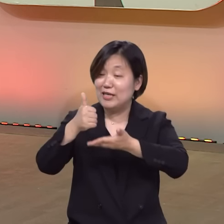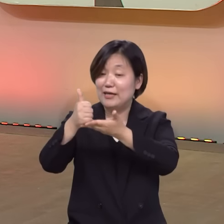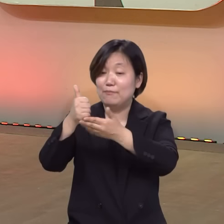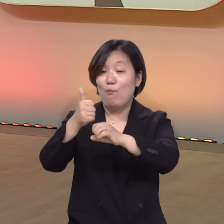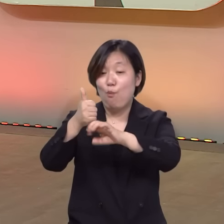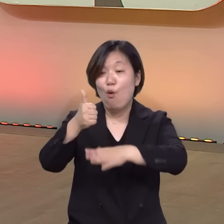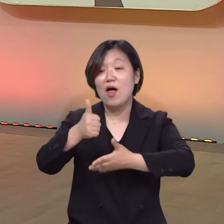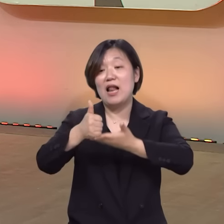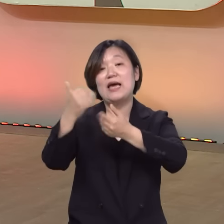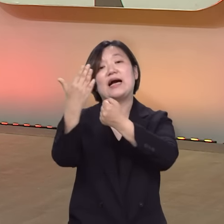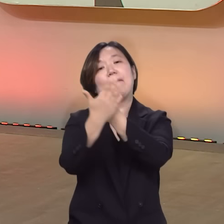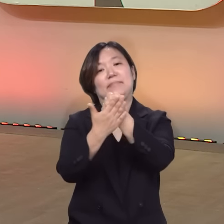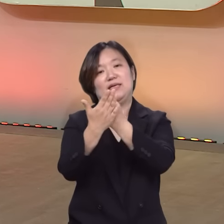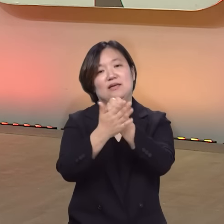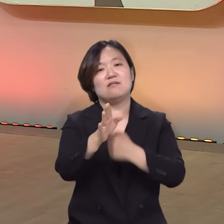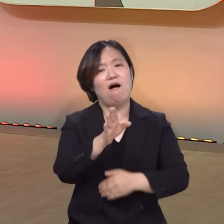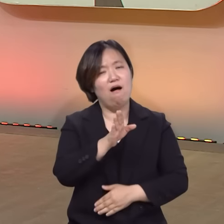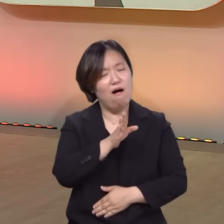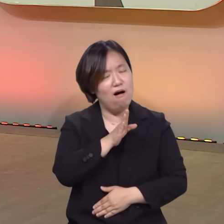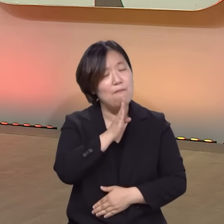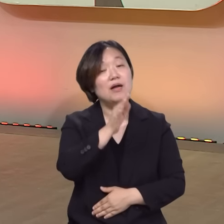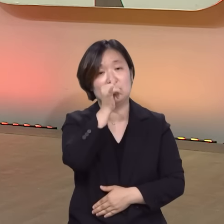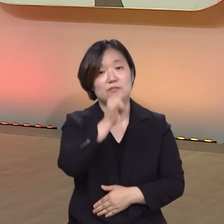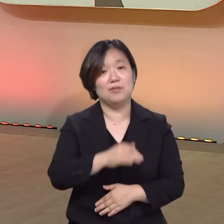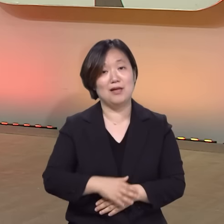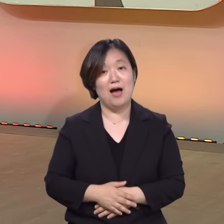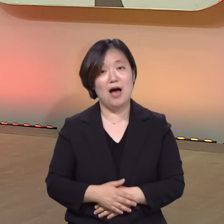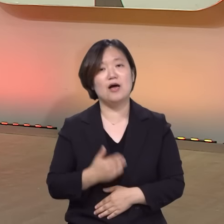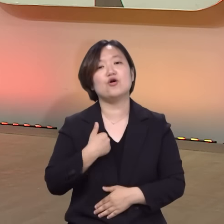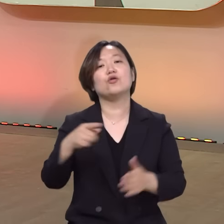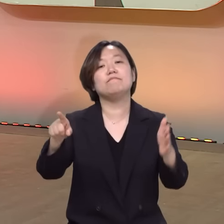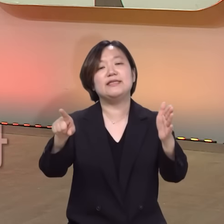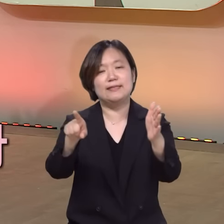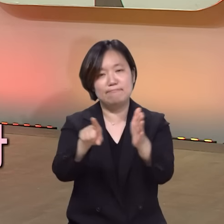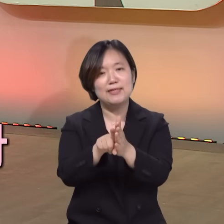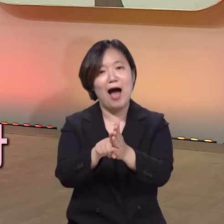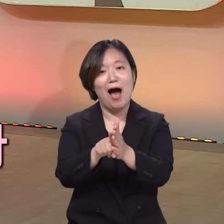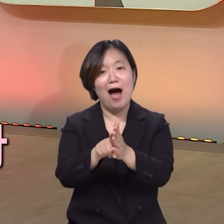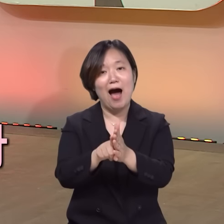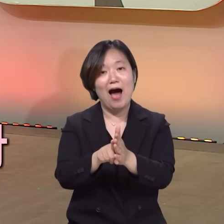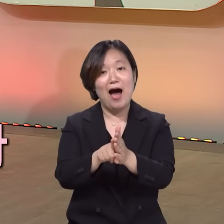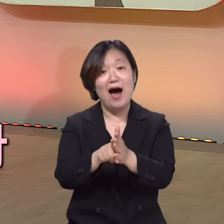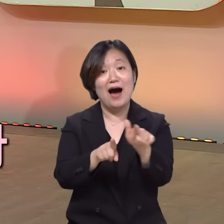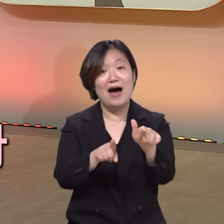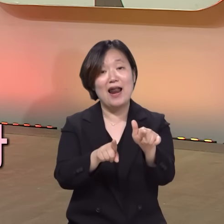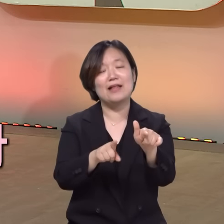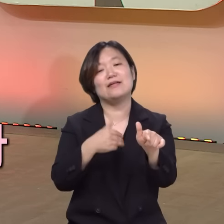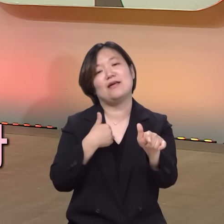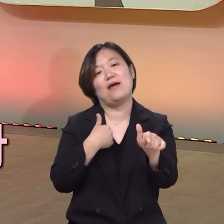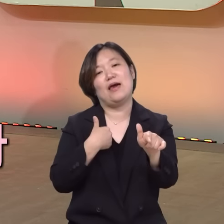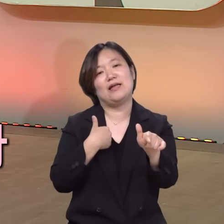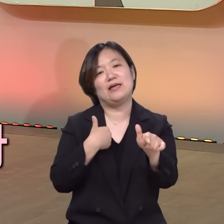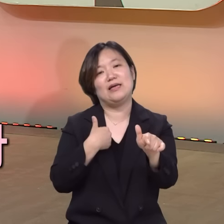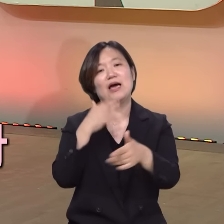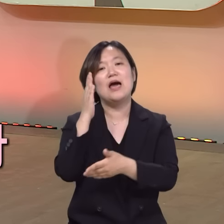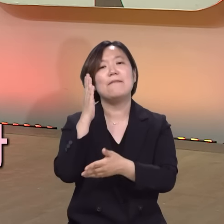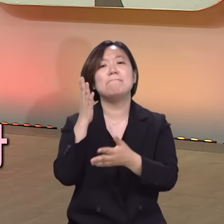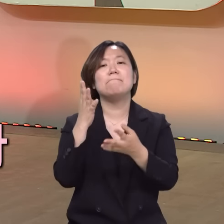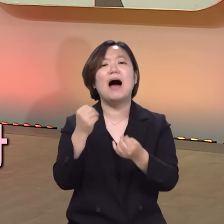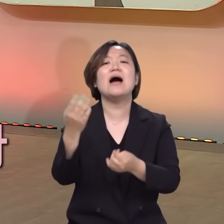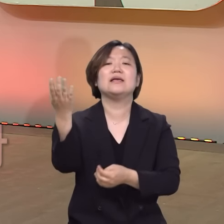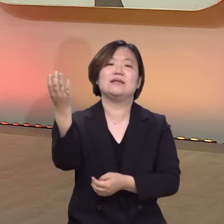불보살의 카피는 분명히 있다는 것을 저는 믿게 되었습니다 그런 인사 말씀을 엄청나게